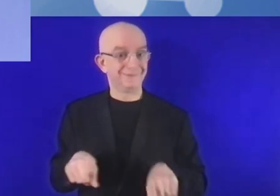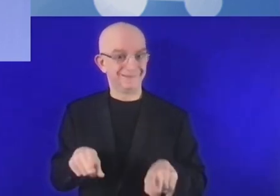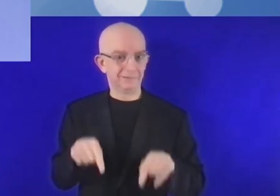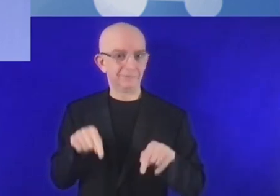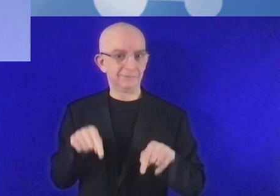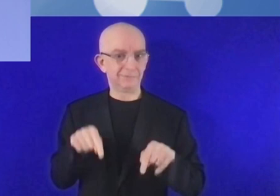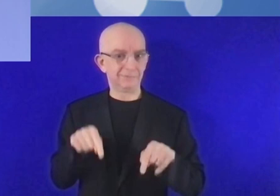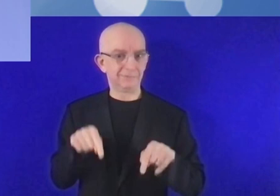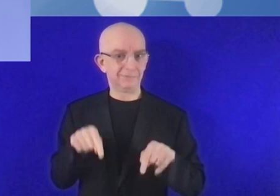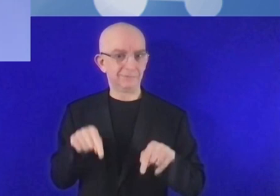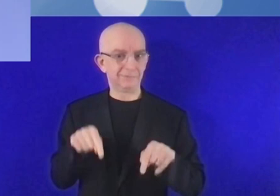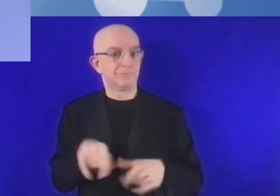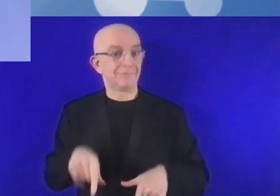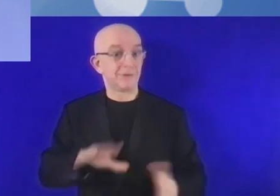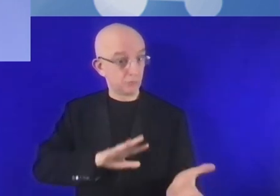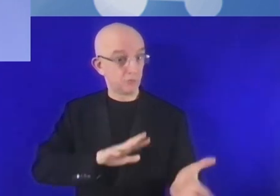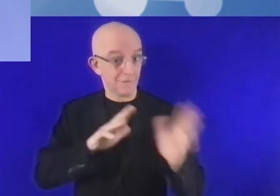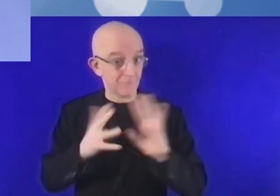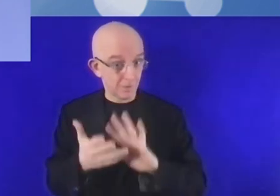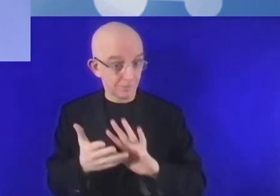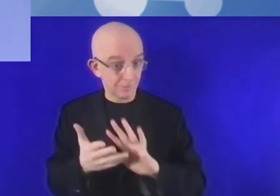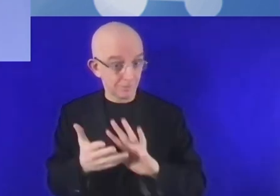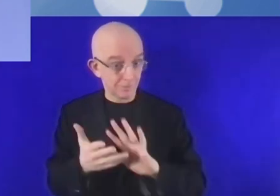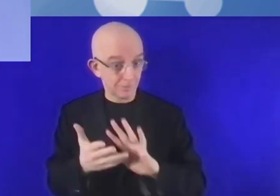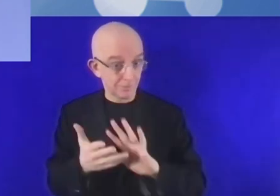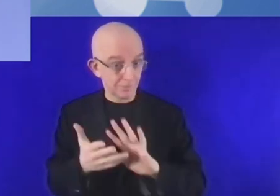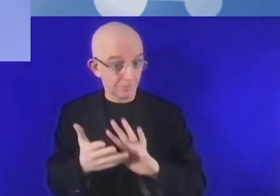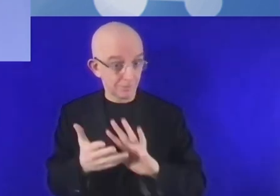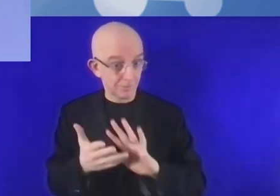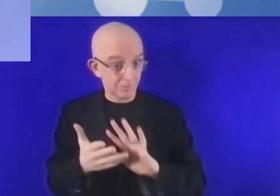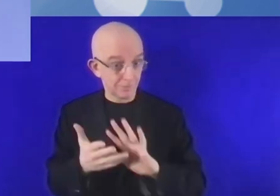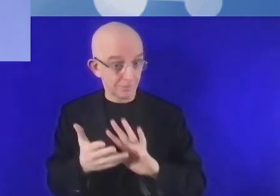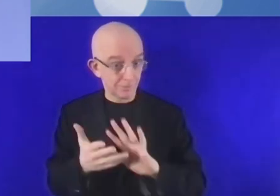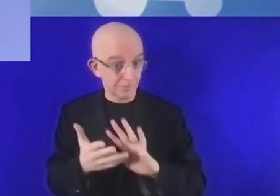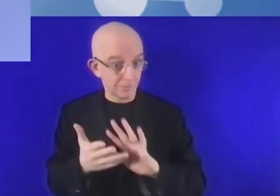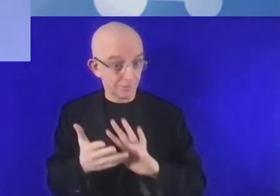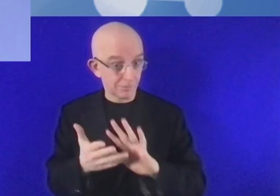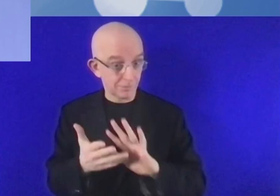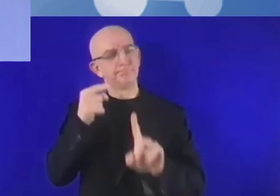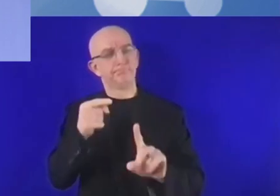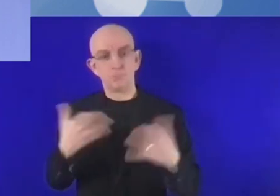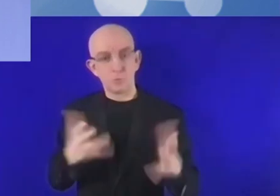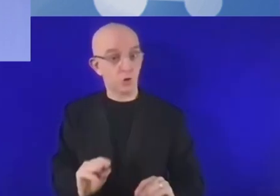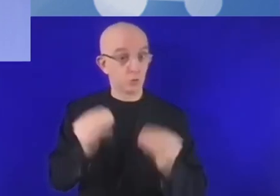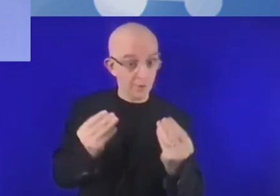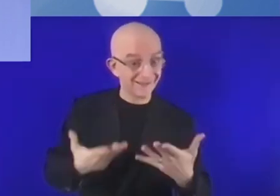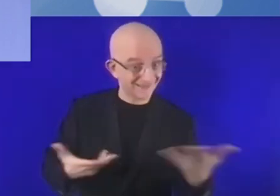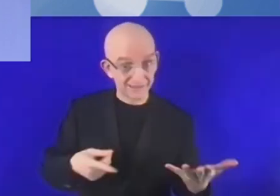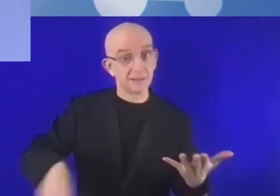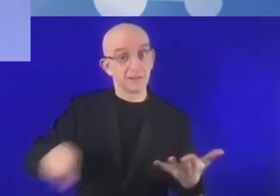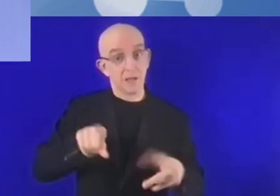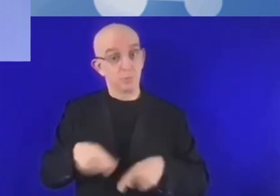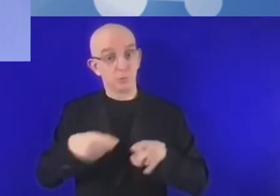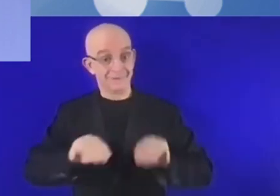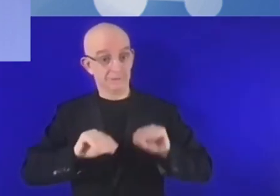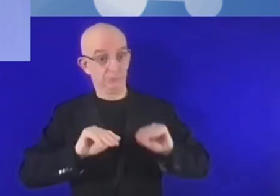może w tych przemianach odgrywać poczesną rolę. Optymistycznie patrzę także na młodzież,